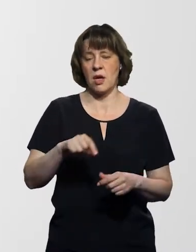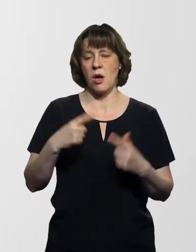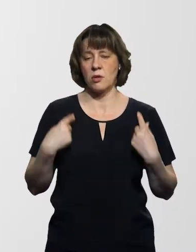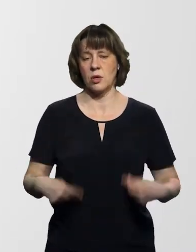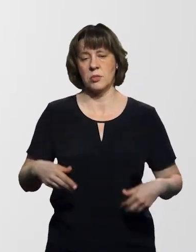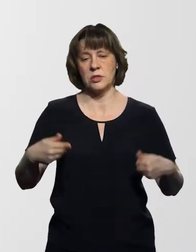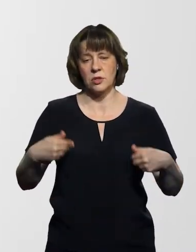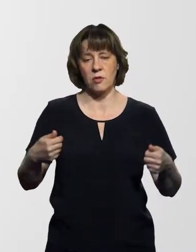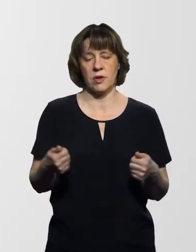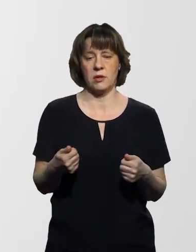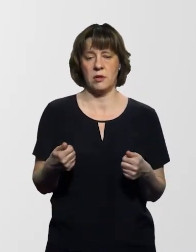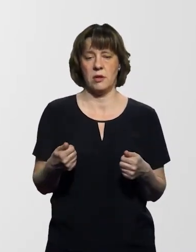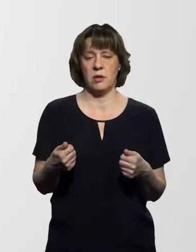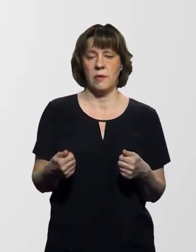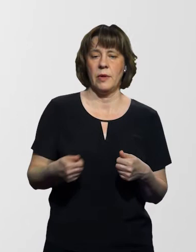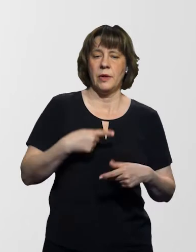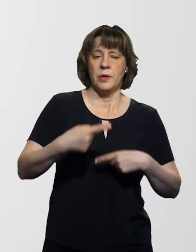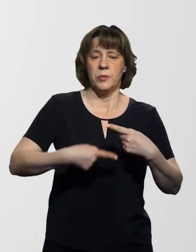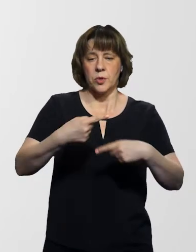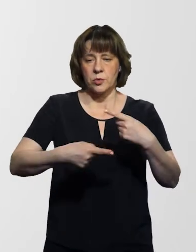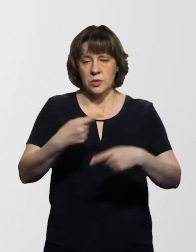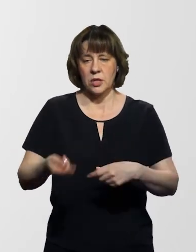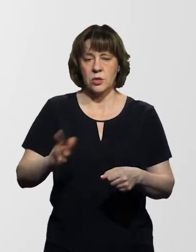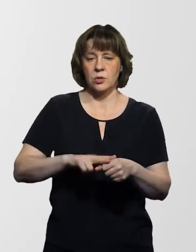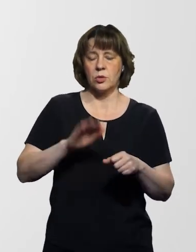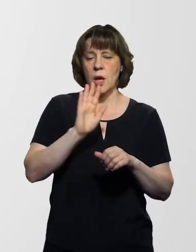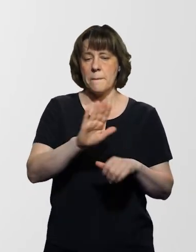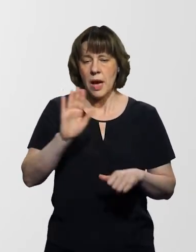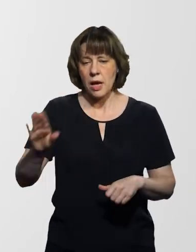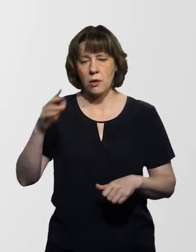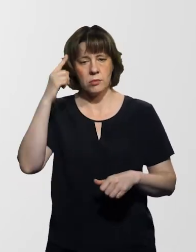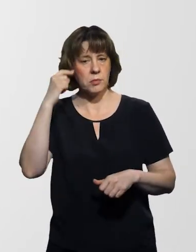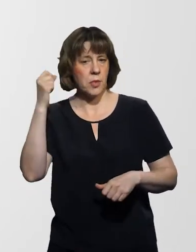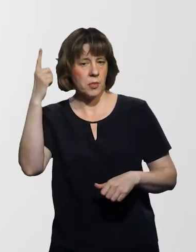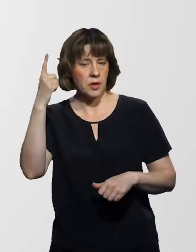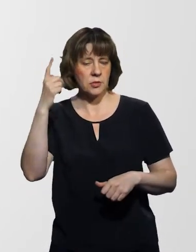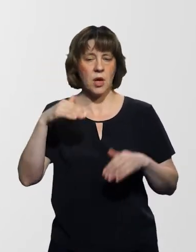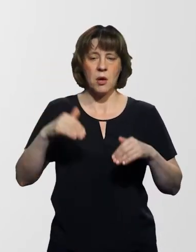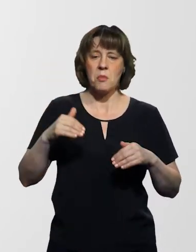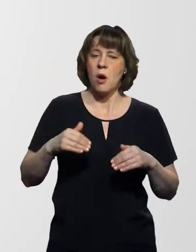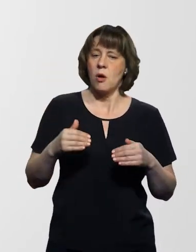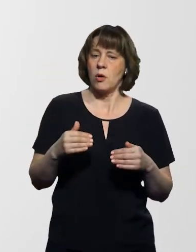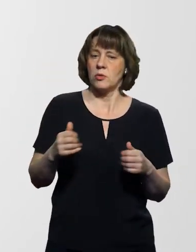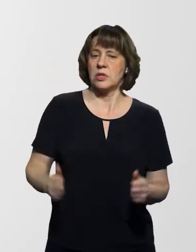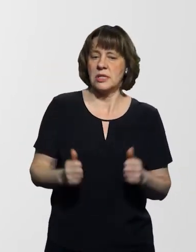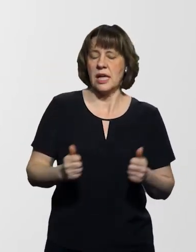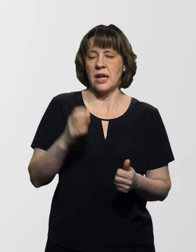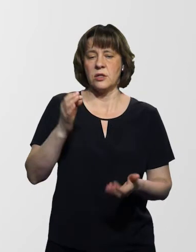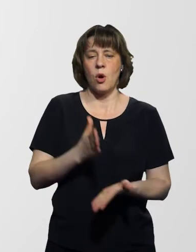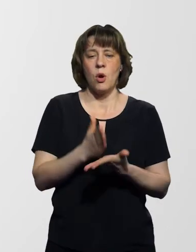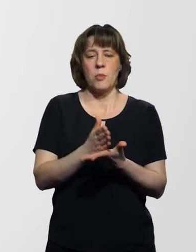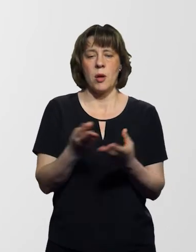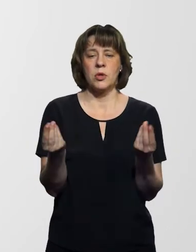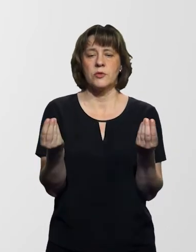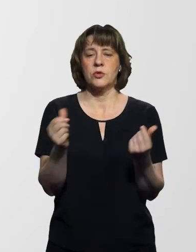pełni sprawne. Przedsiębiorcy, którzy mają kreatywny pomysł na dostępne, uniwersalne rozwiązania, mogą liczyć na wsparcie funduszy